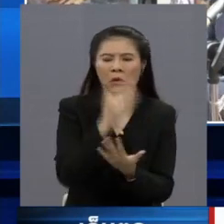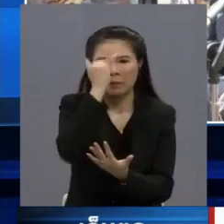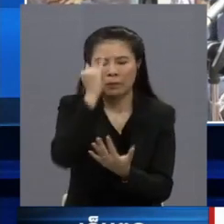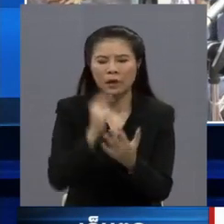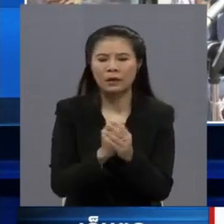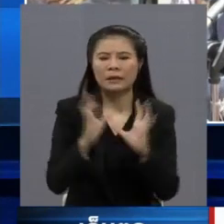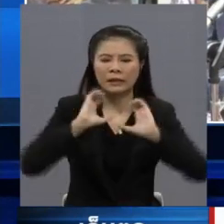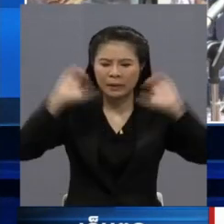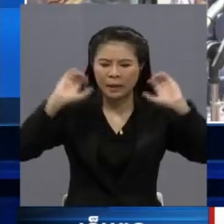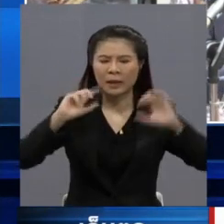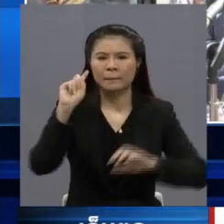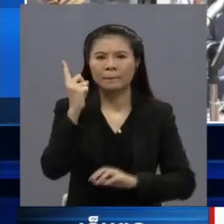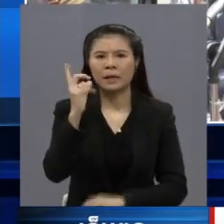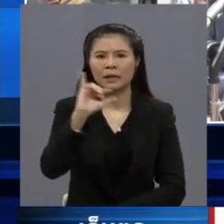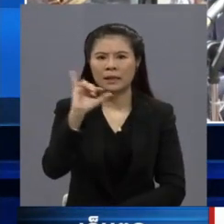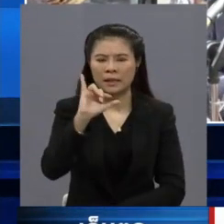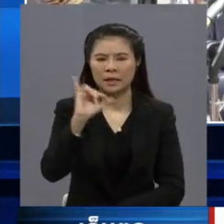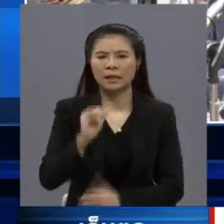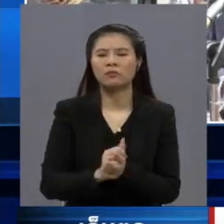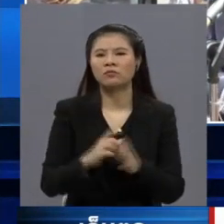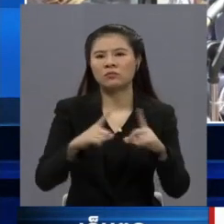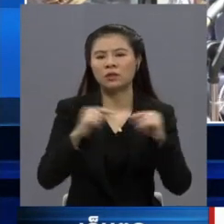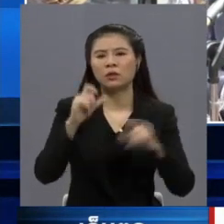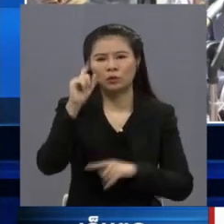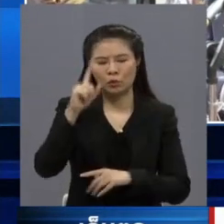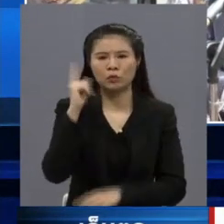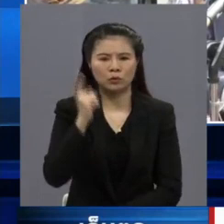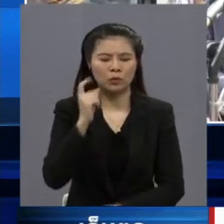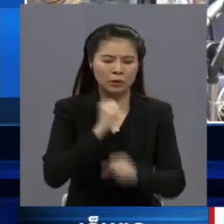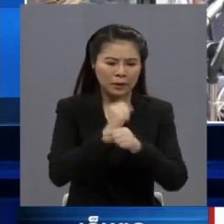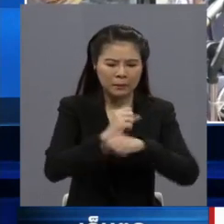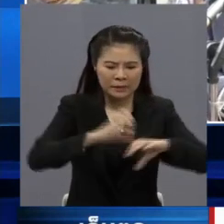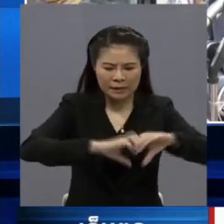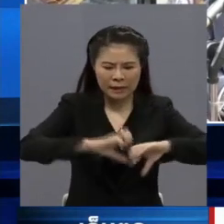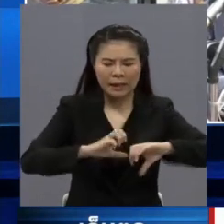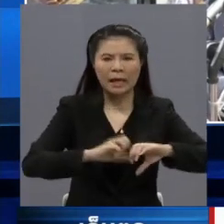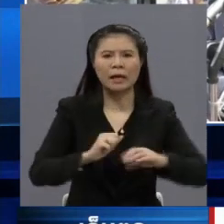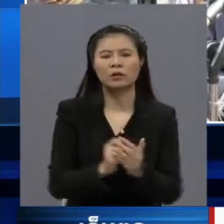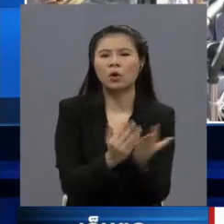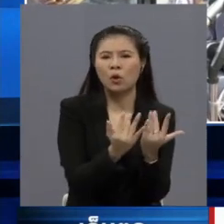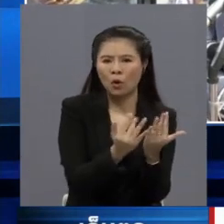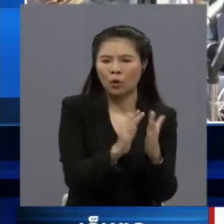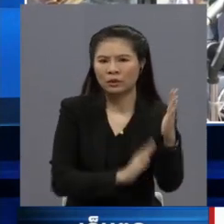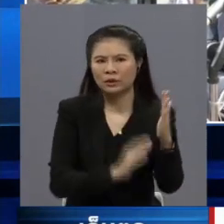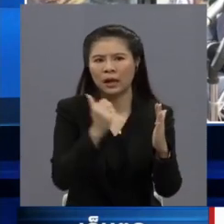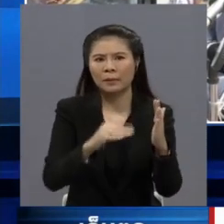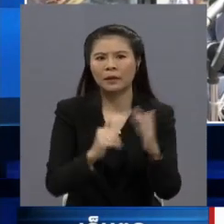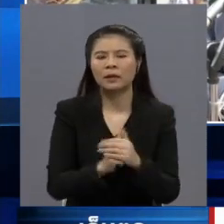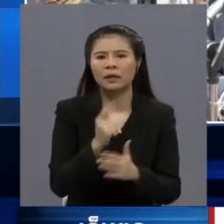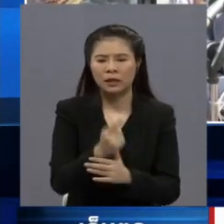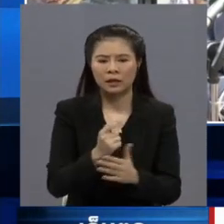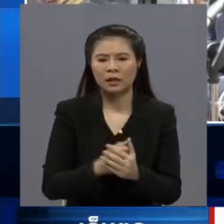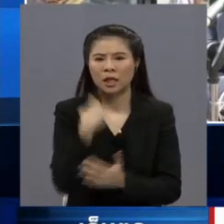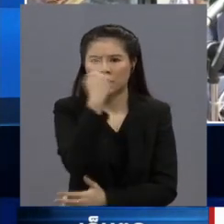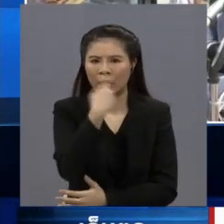าเรื่องต่างๆที่เกิดขึ้นที่เป็นเรื่องด่วนเนี่ยนะครับนี่เป็นเรื่องแปลก เมื่อมีการเลือกตั้งและผลออกมาค่อนข้างชัดว่าขั้ว